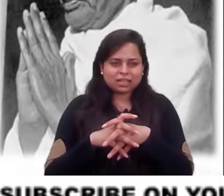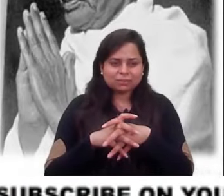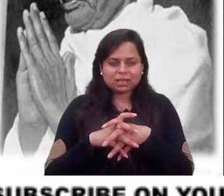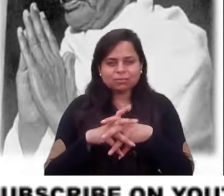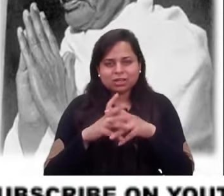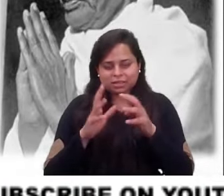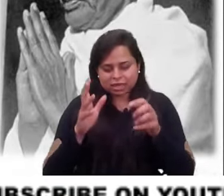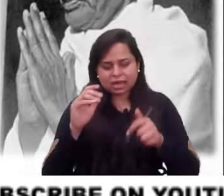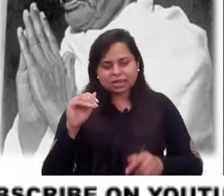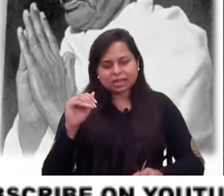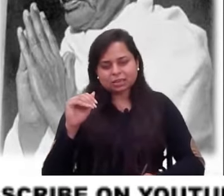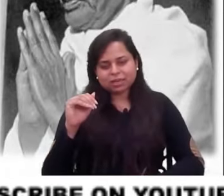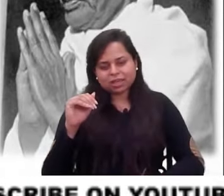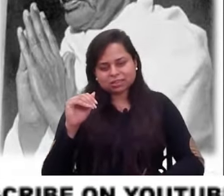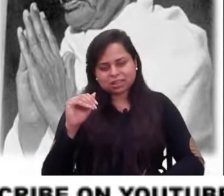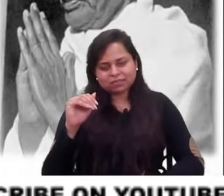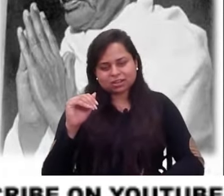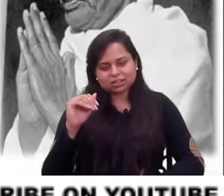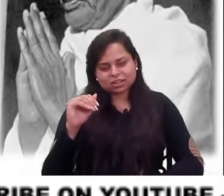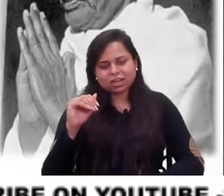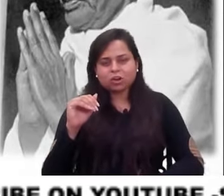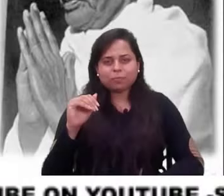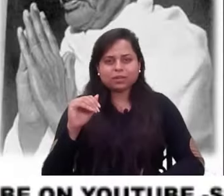मतलब कि